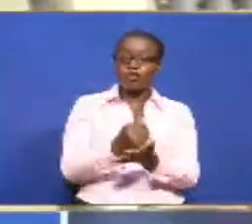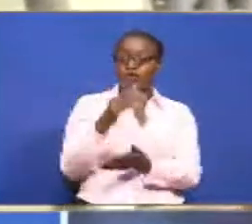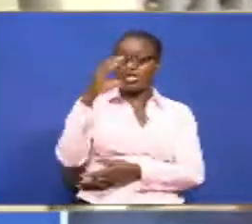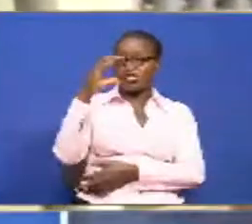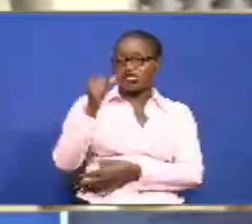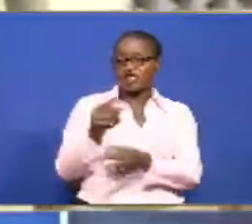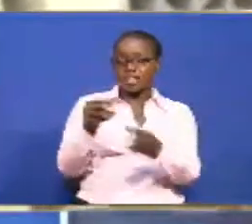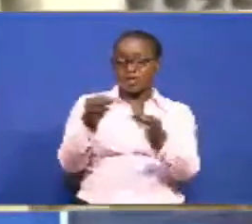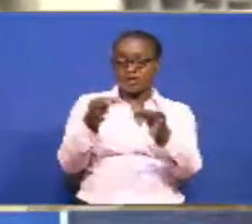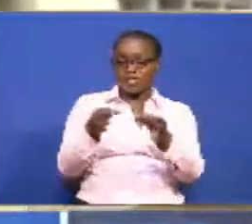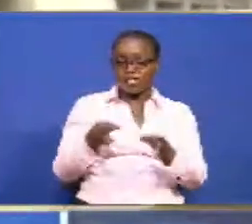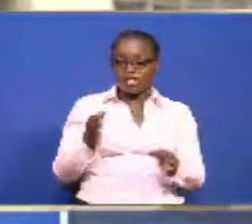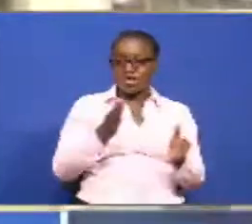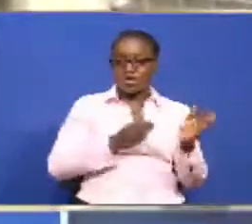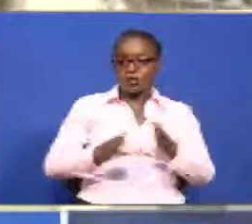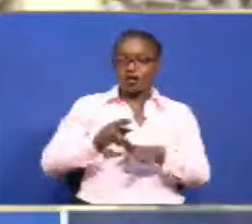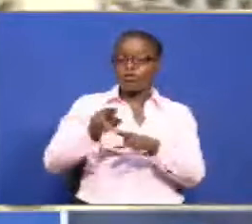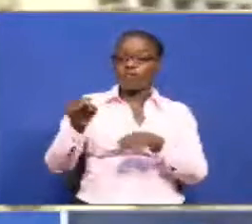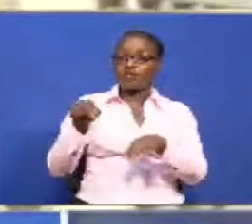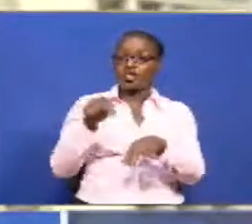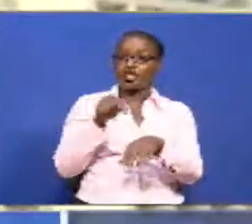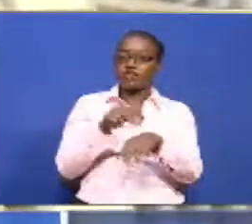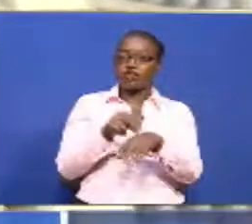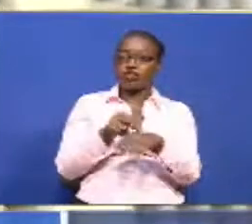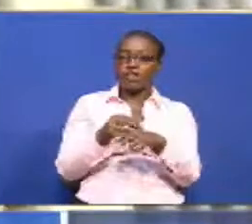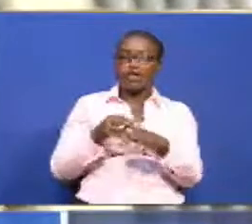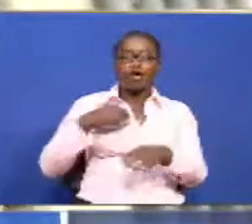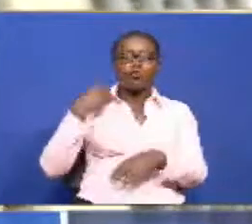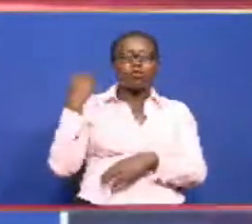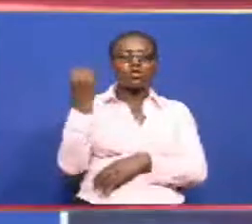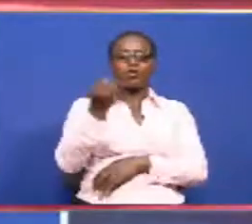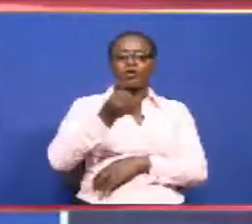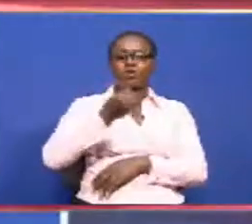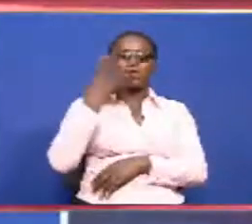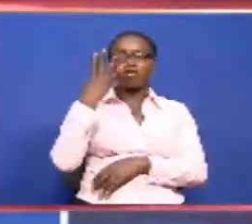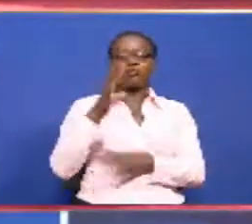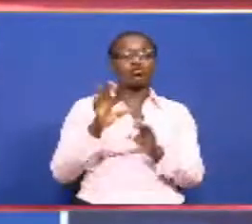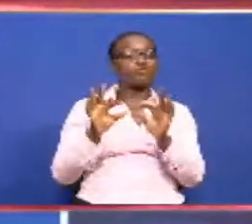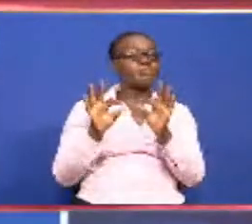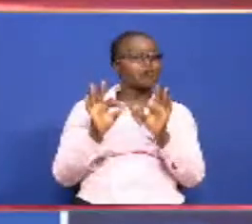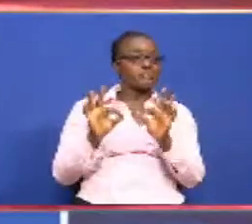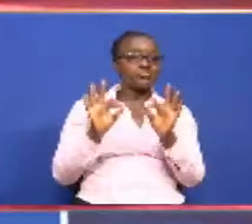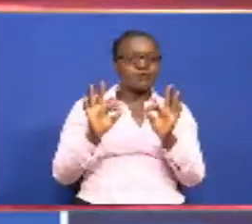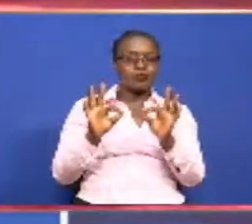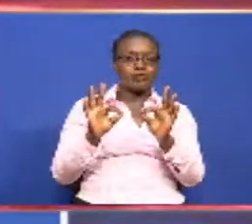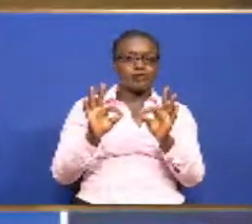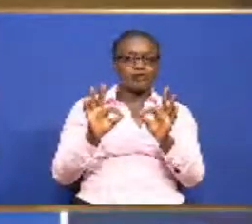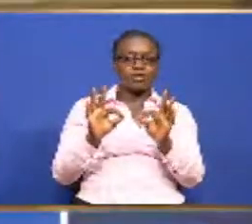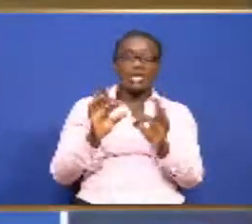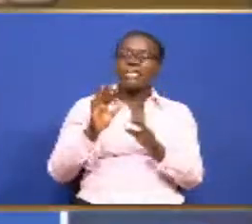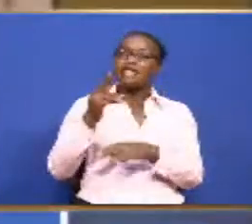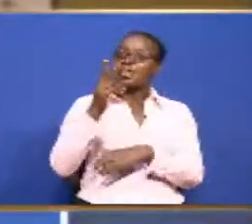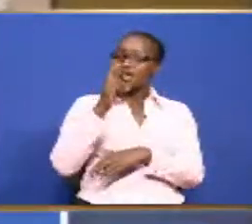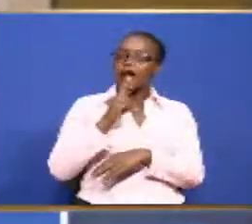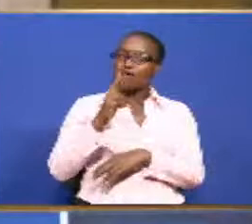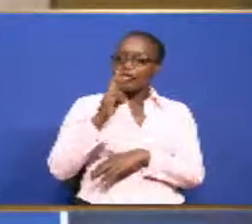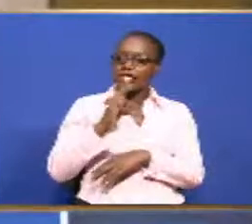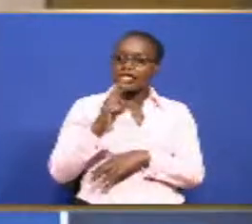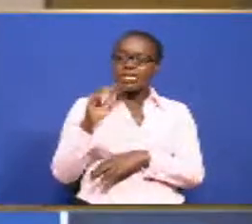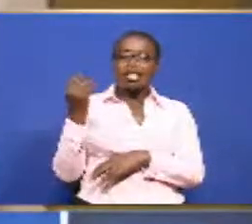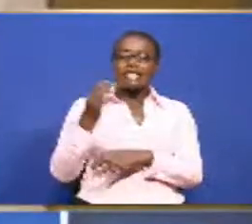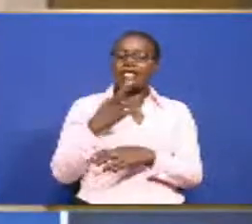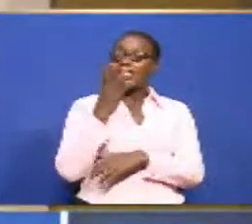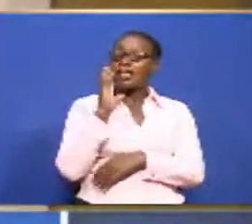mipango ya kitaifa Ukur Yatani, kulikuwa kumerembeshwa kukarembeka. Zulia nyekundu safi na maua